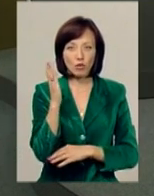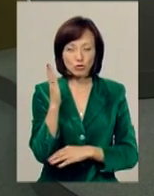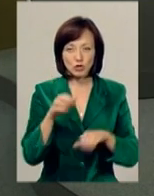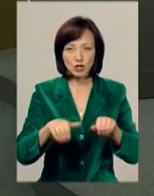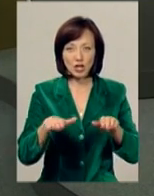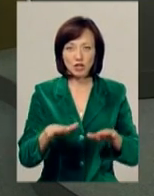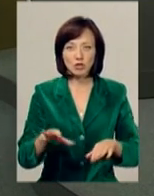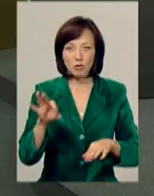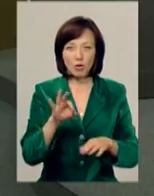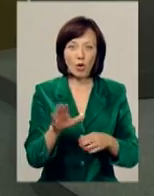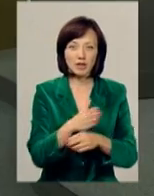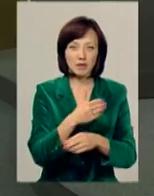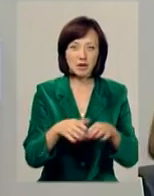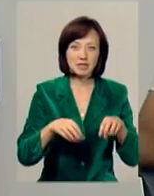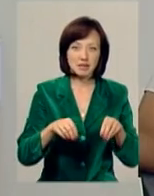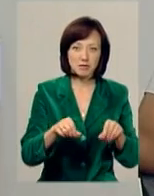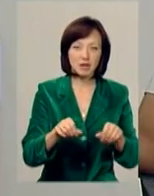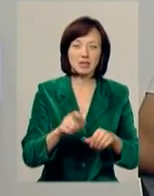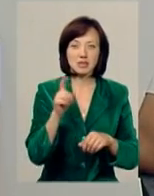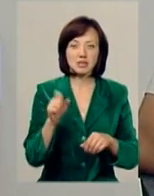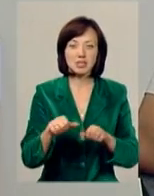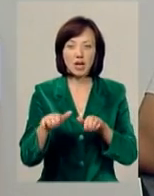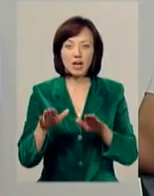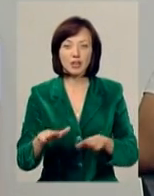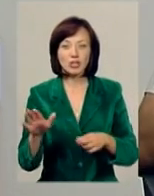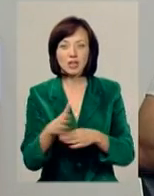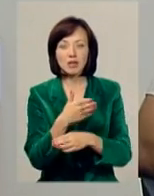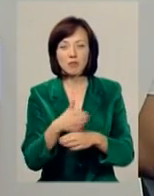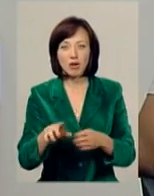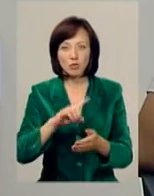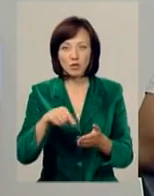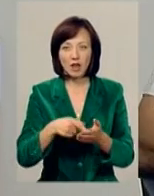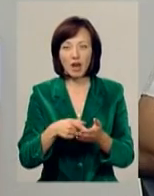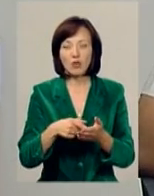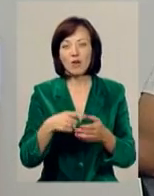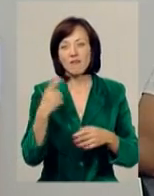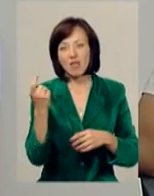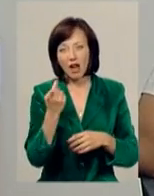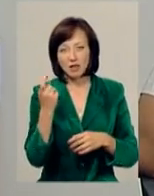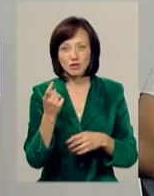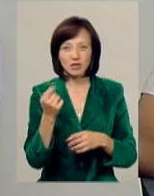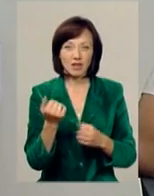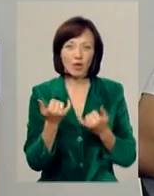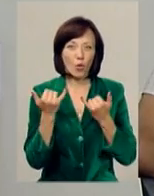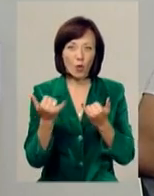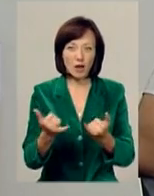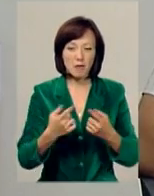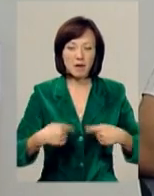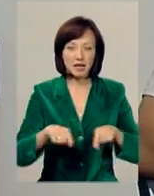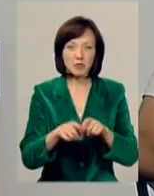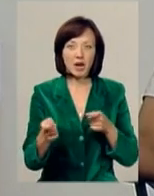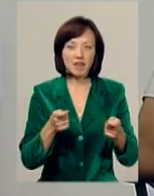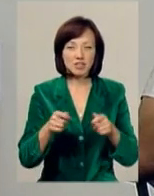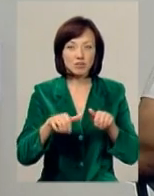рішення про деребан землі за рішення про дербан комунальної власності Ну за неугодні партійному керівництву рішення